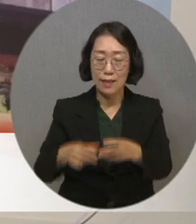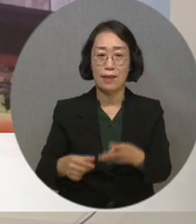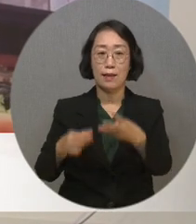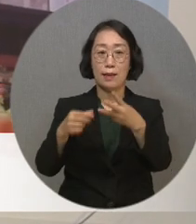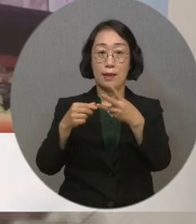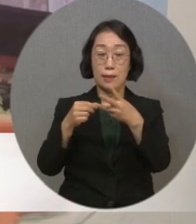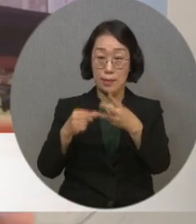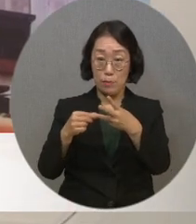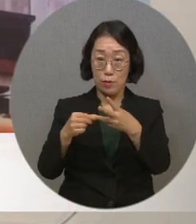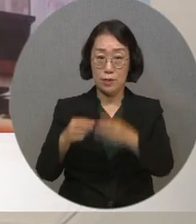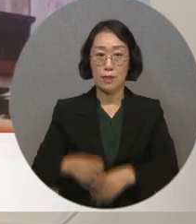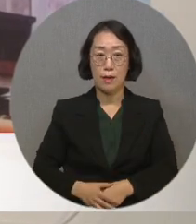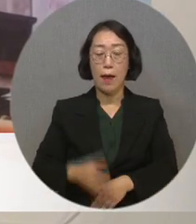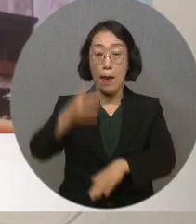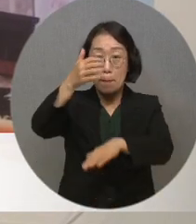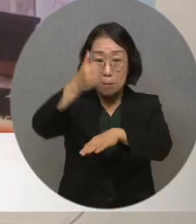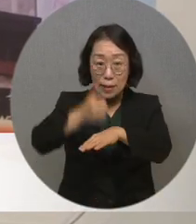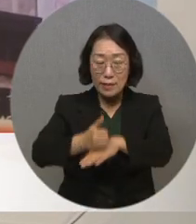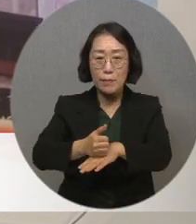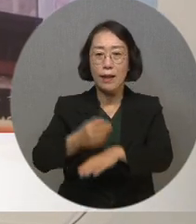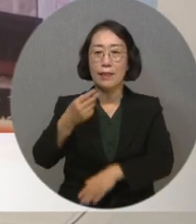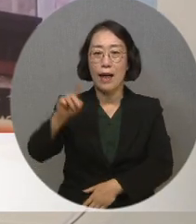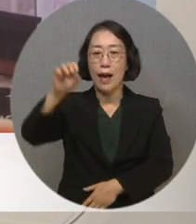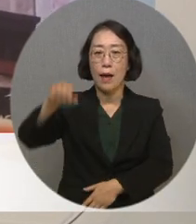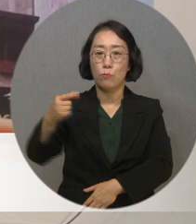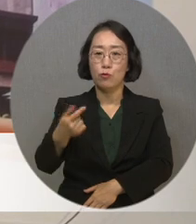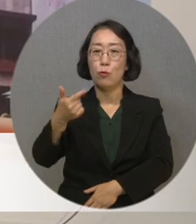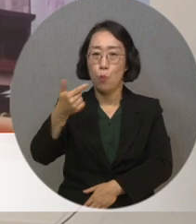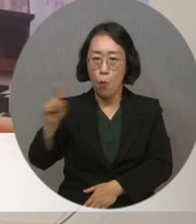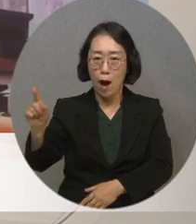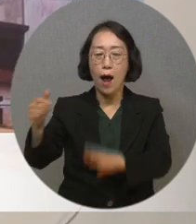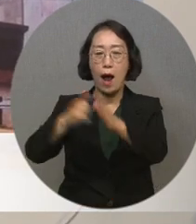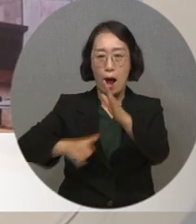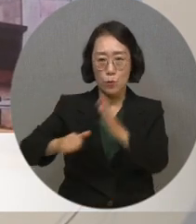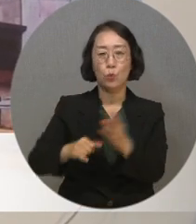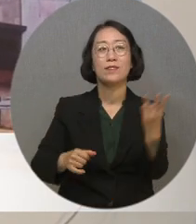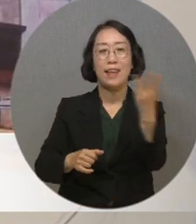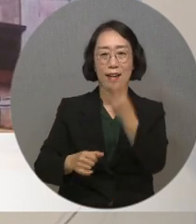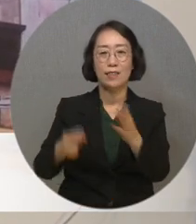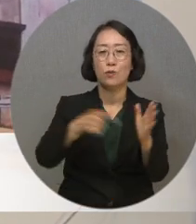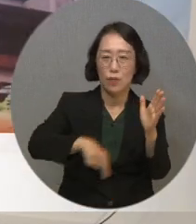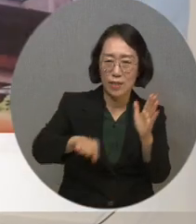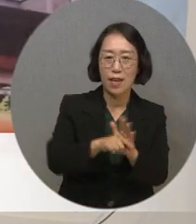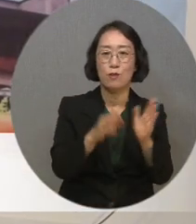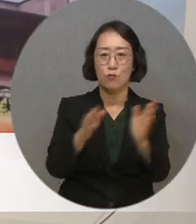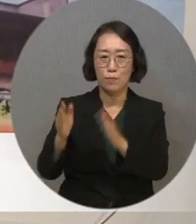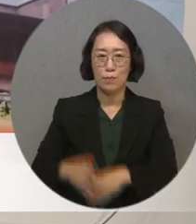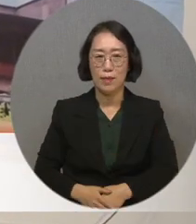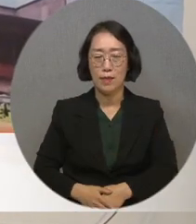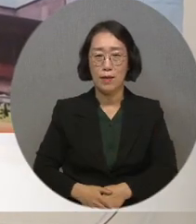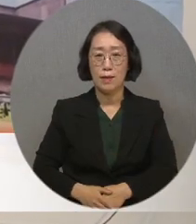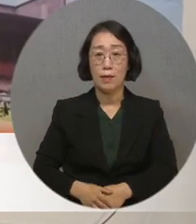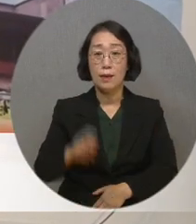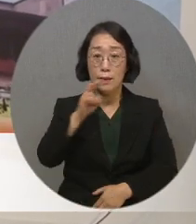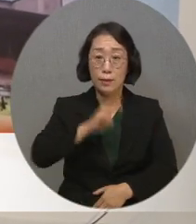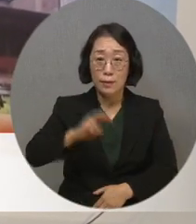위한 이 공간에서, 마지막 콘서트는 다문화 가족들을 위해서 저희가 준비를 했습니다. 클래식